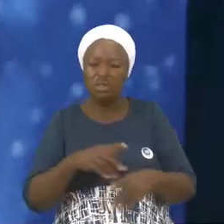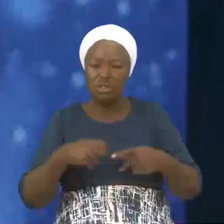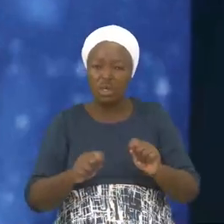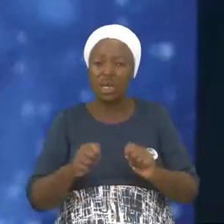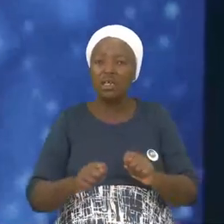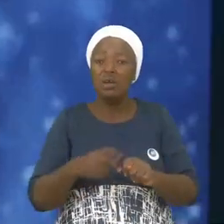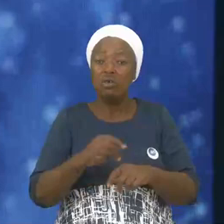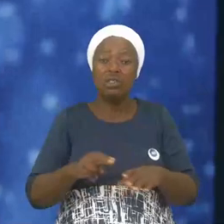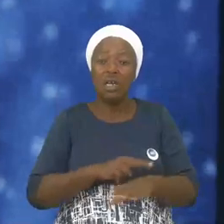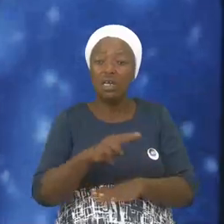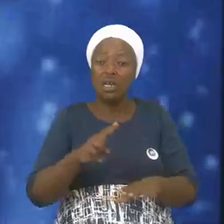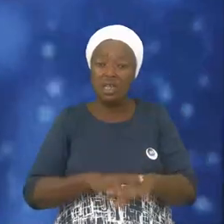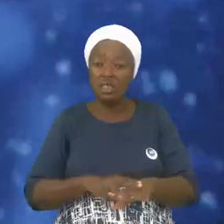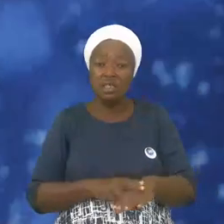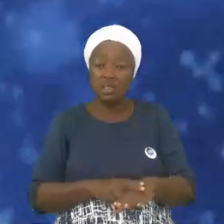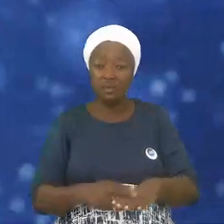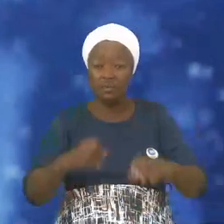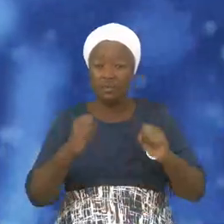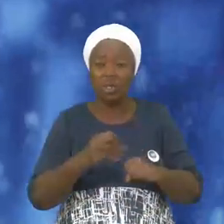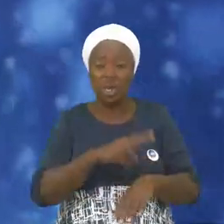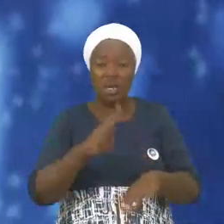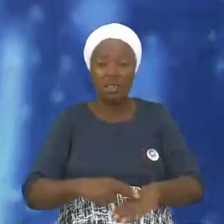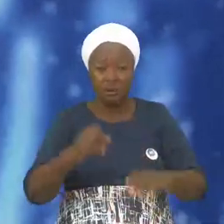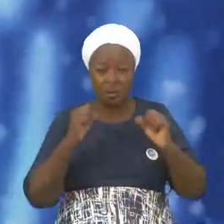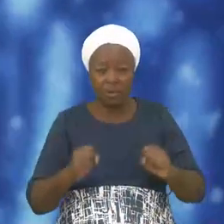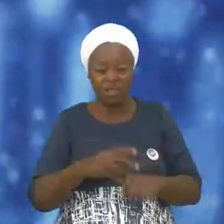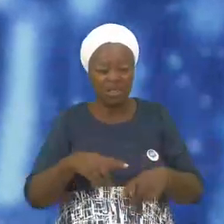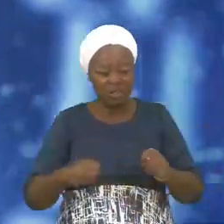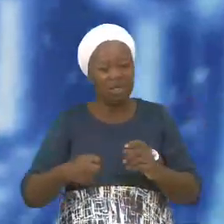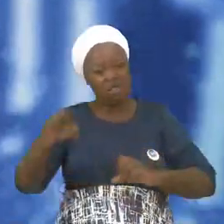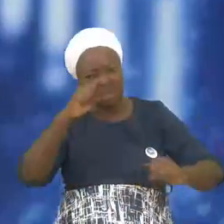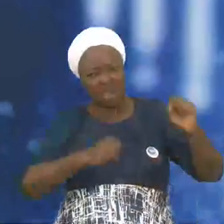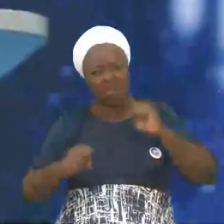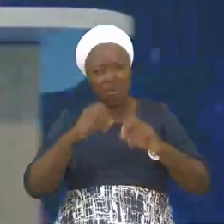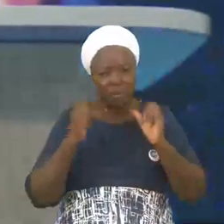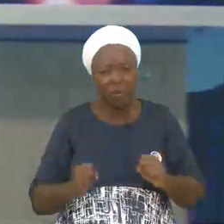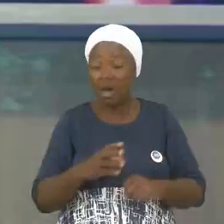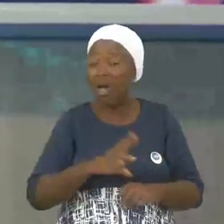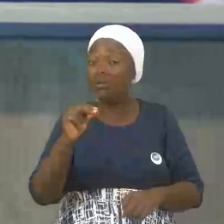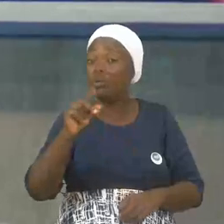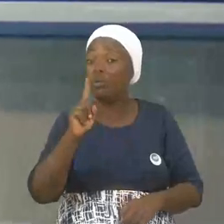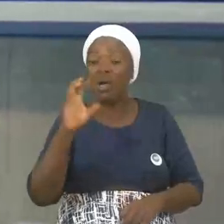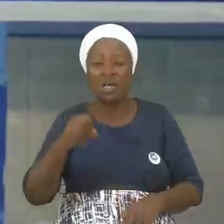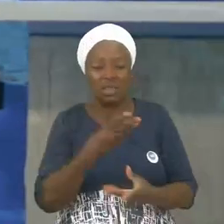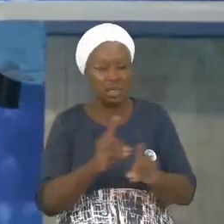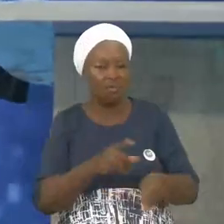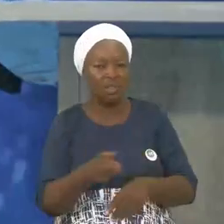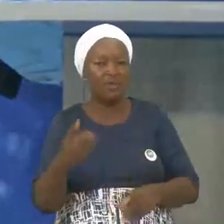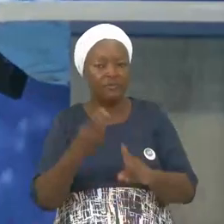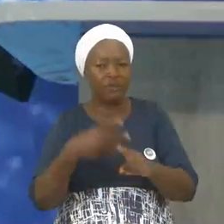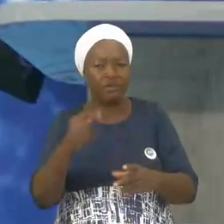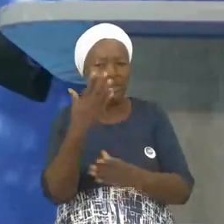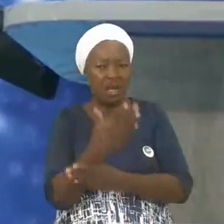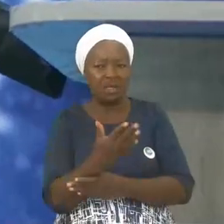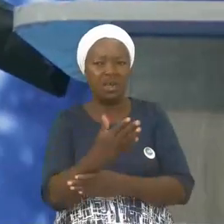Ils essaient la science, ils essaient la tradition, ils essaient la force native et la puissance, ils accèdent